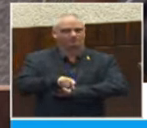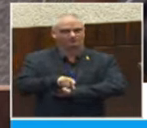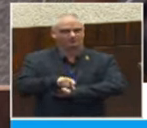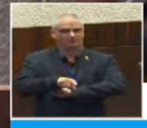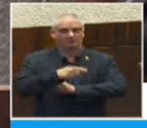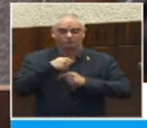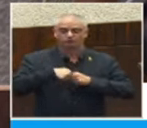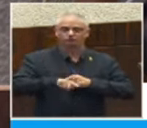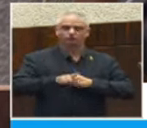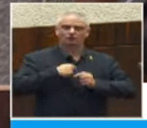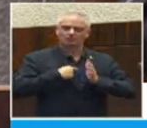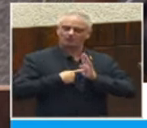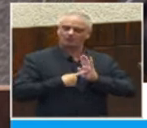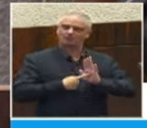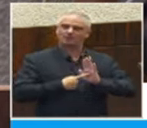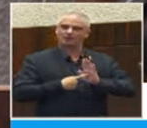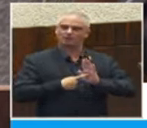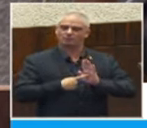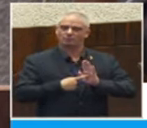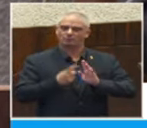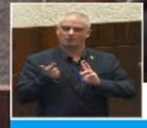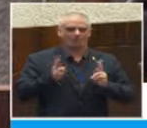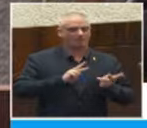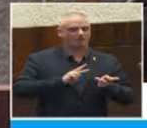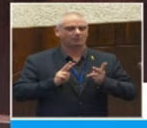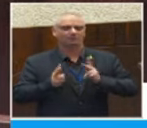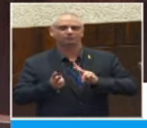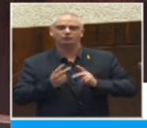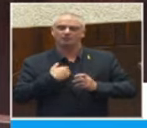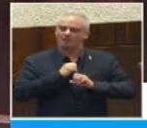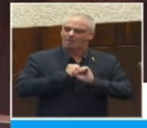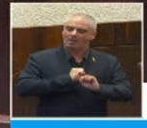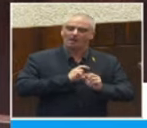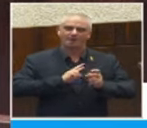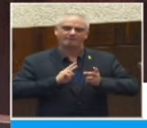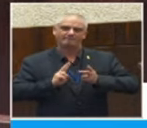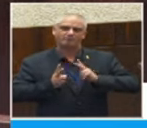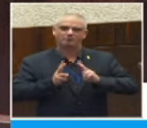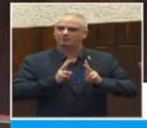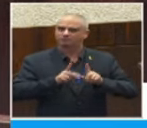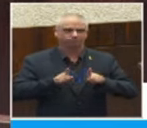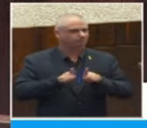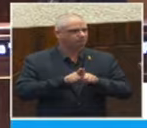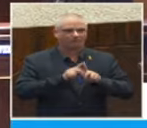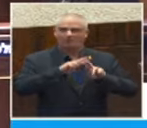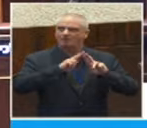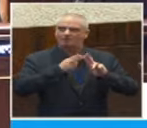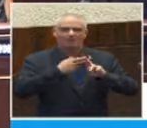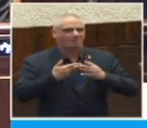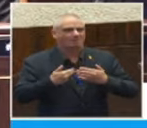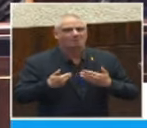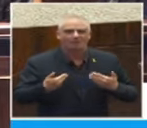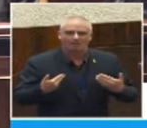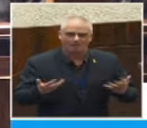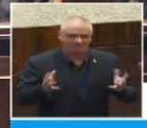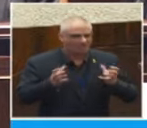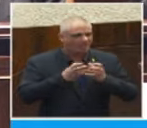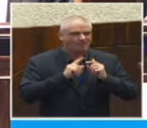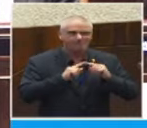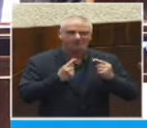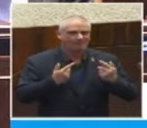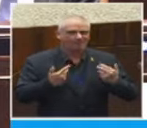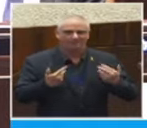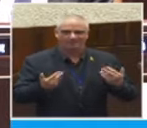הפגנו אלה כלפי אלה ערבות הדדית שאין לה מקבילה באף עם אחר.